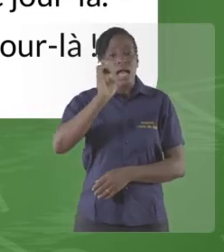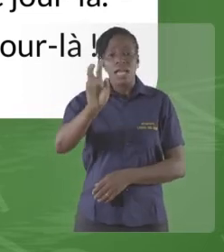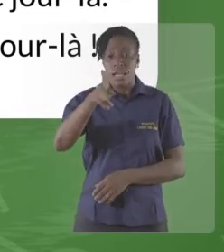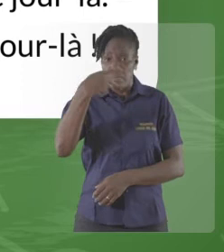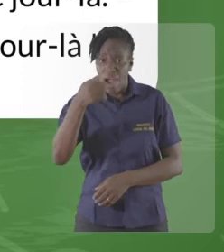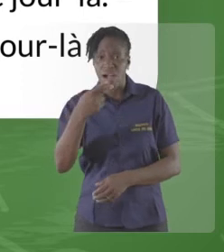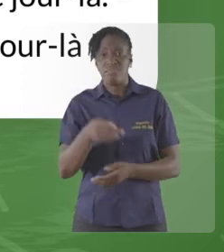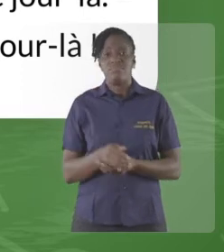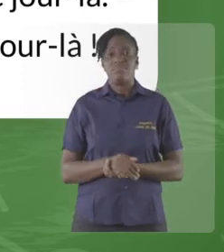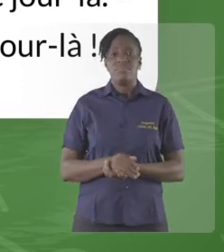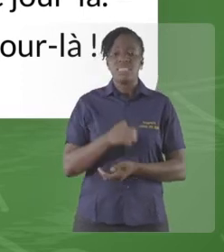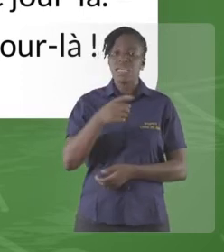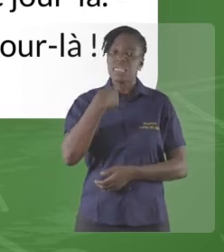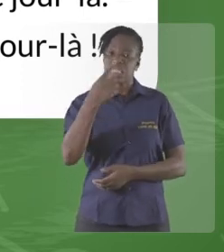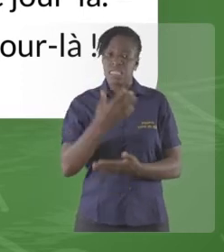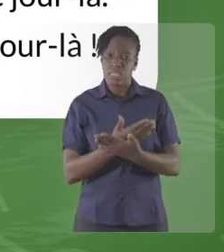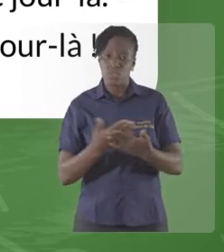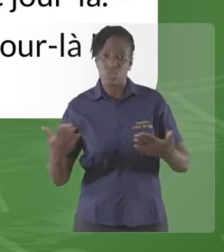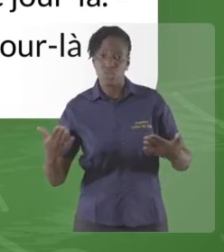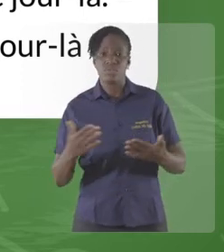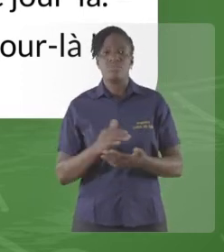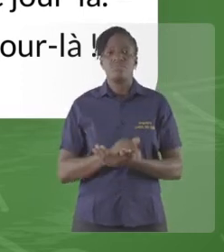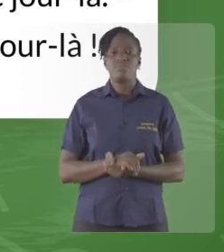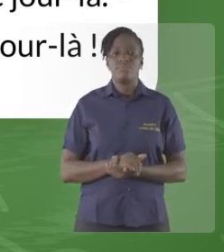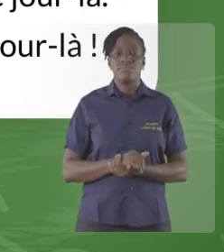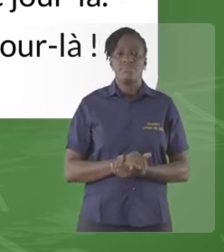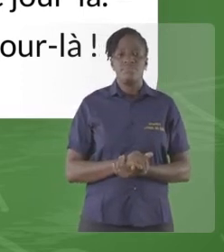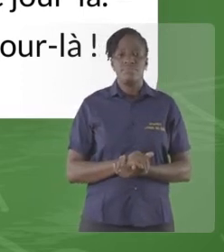Elle parle. Elle dit quelque chose.